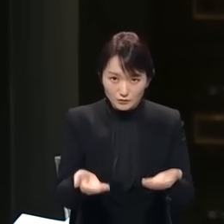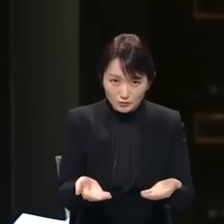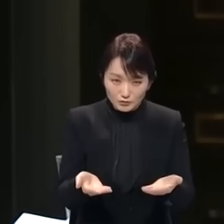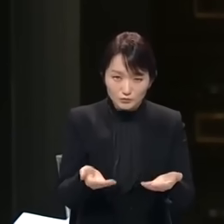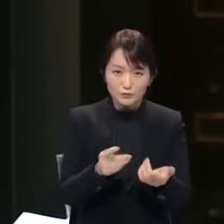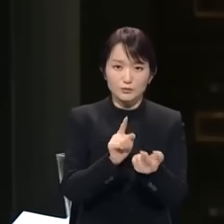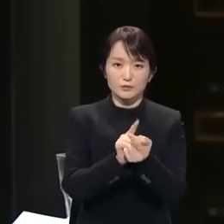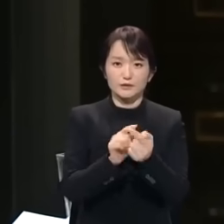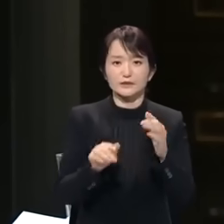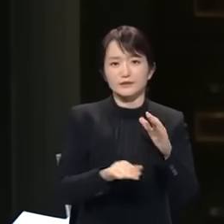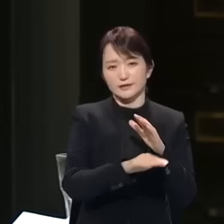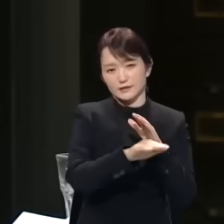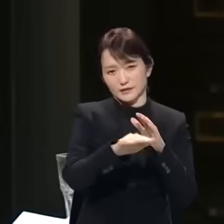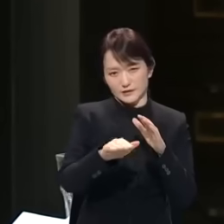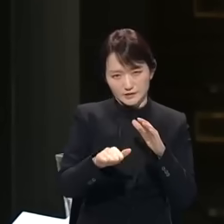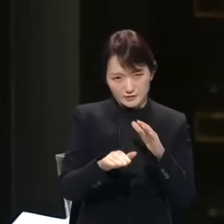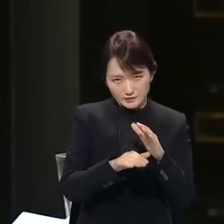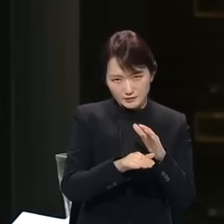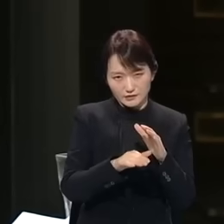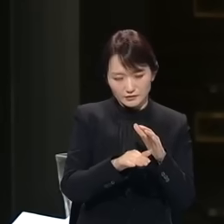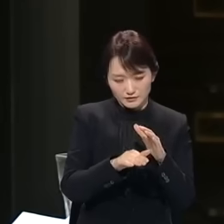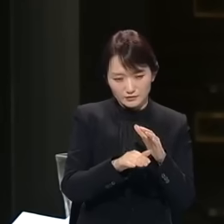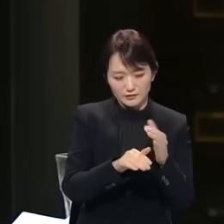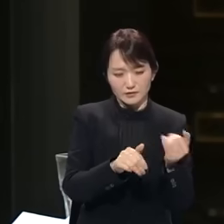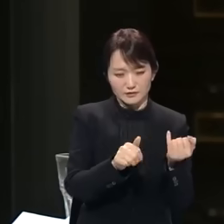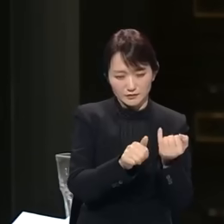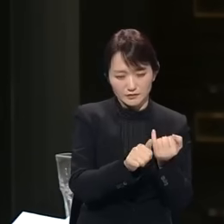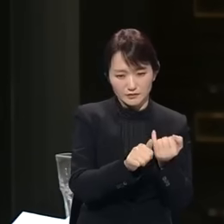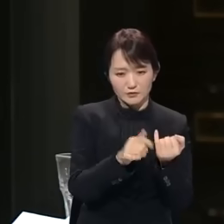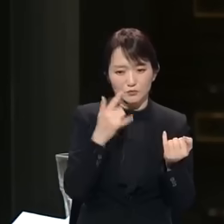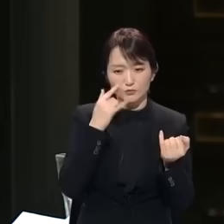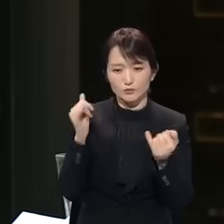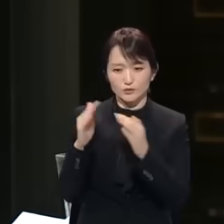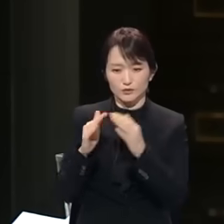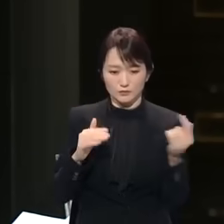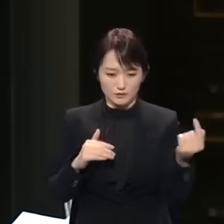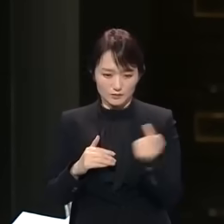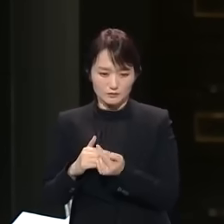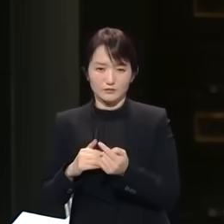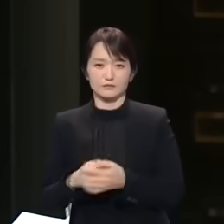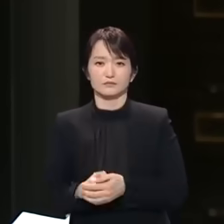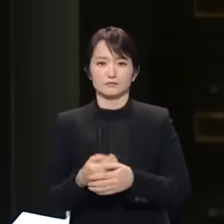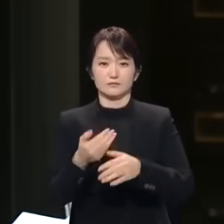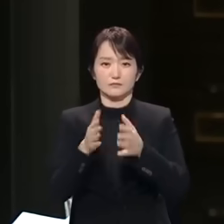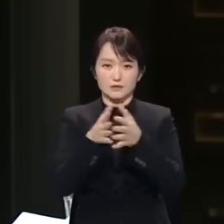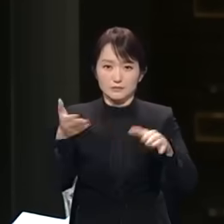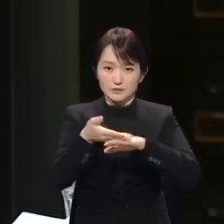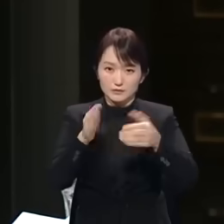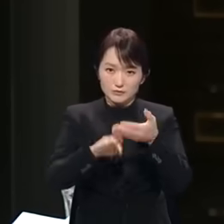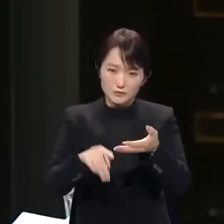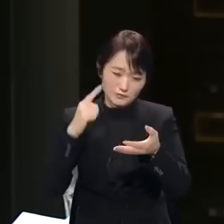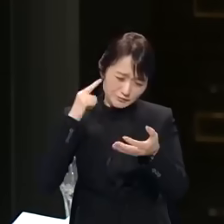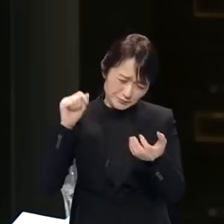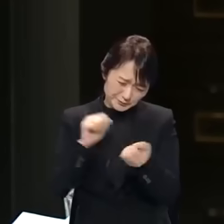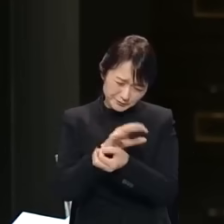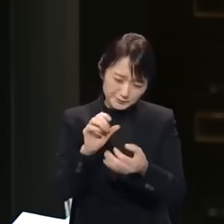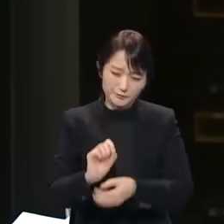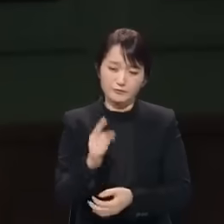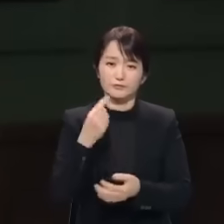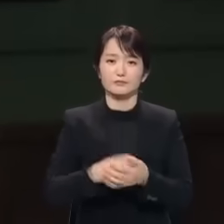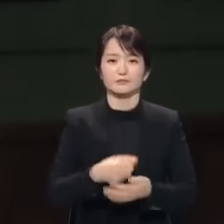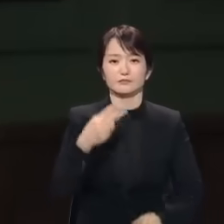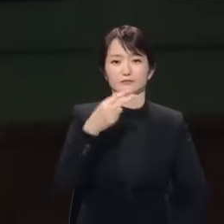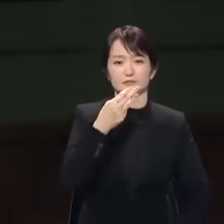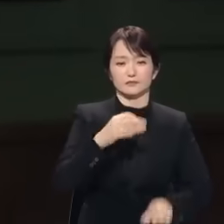가정을 꾸린 아들들이 부모님 댁에 왔어요 자 그런 작은 간소 민원이었다 이게 2013년